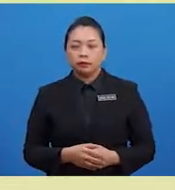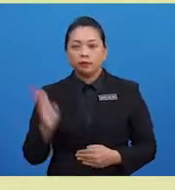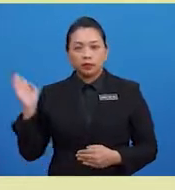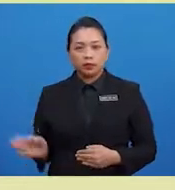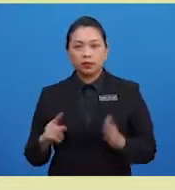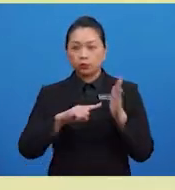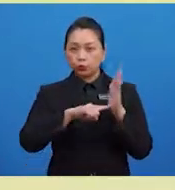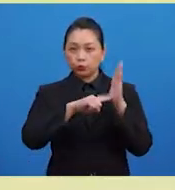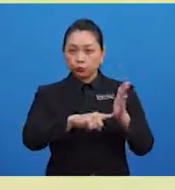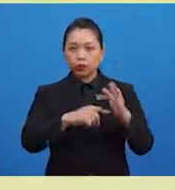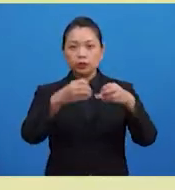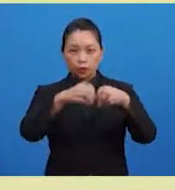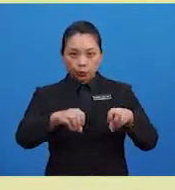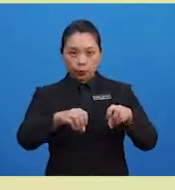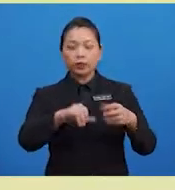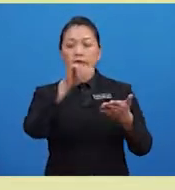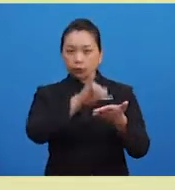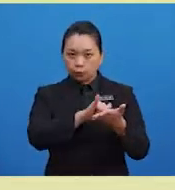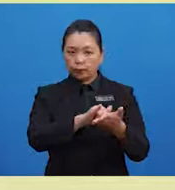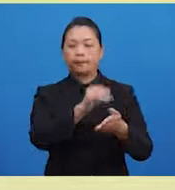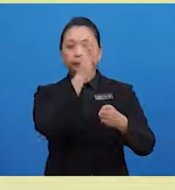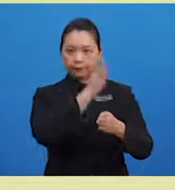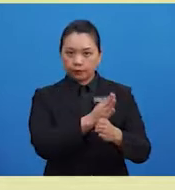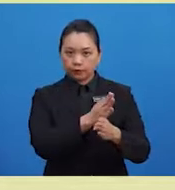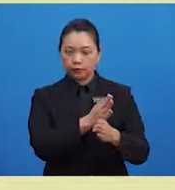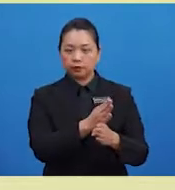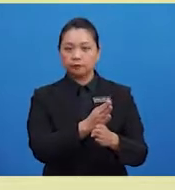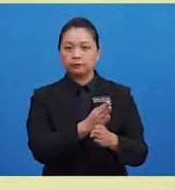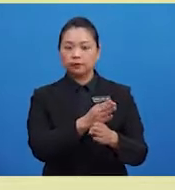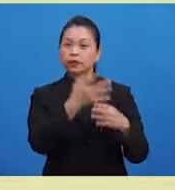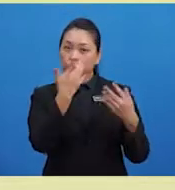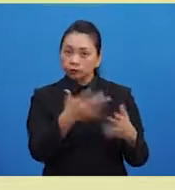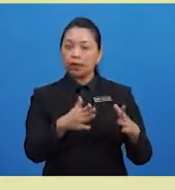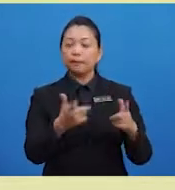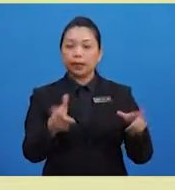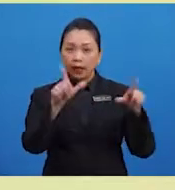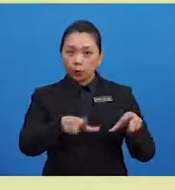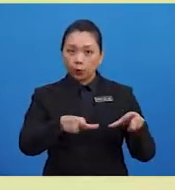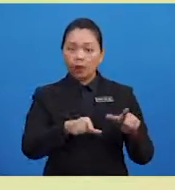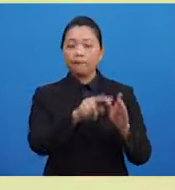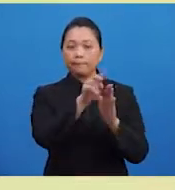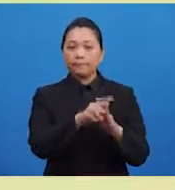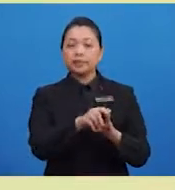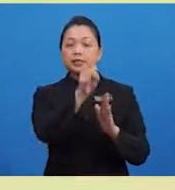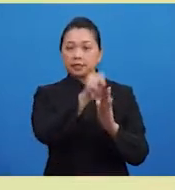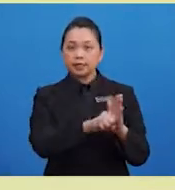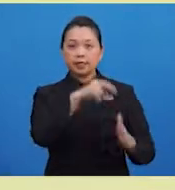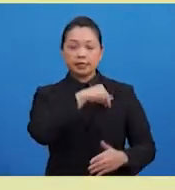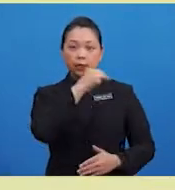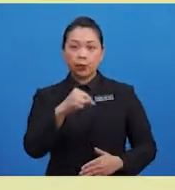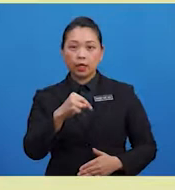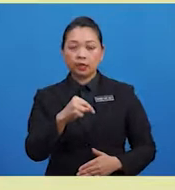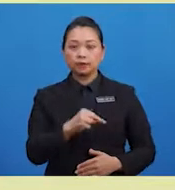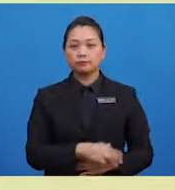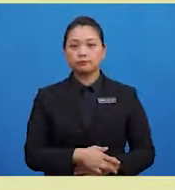menunjukkan telur tersebut adalah bernas dan telah berlakunya persenyawaan antara gamet jantan dan gamet